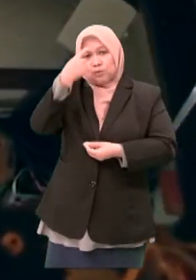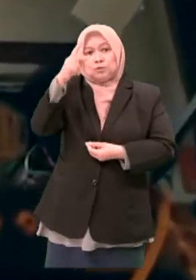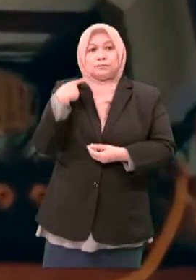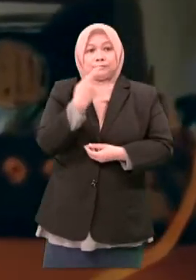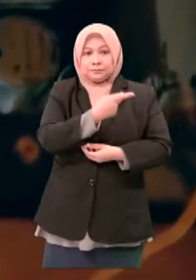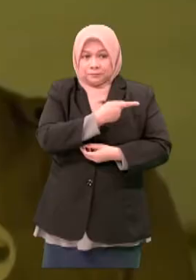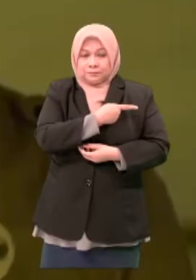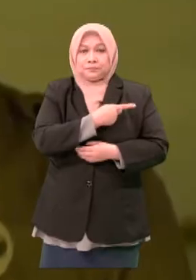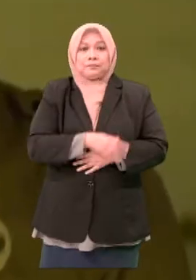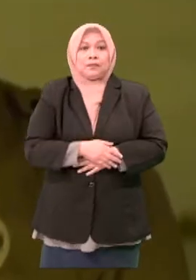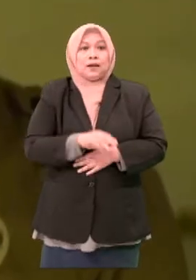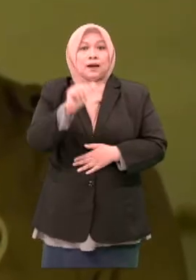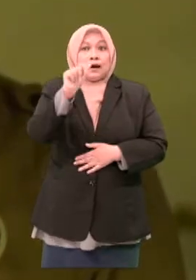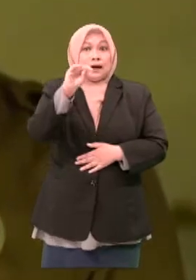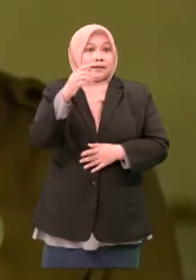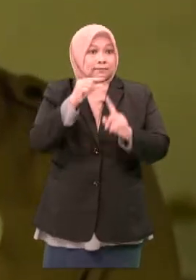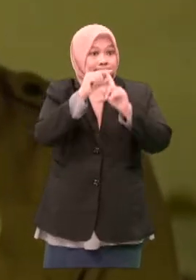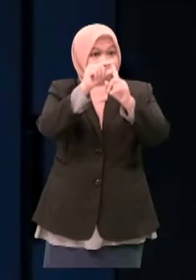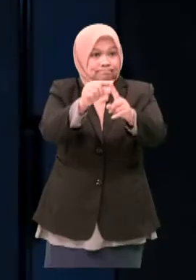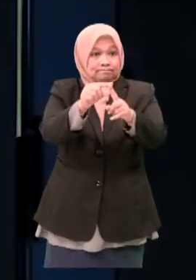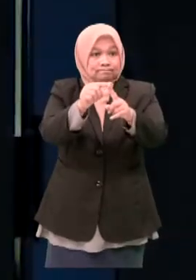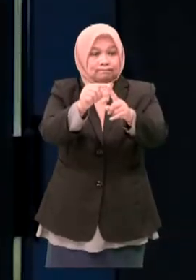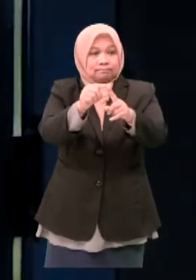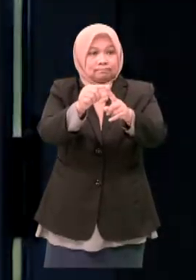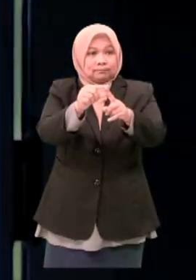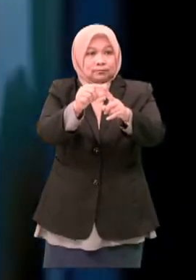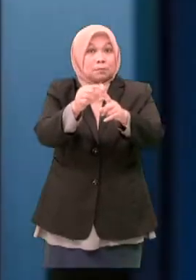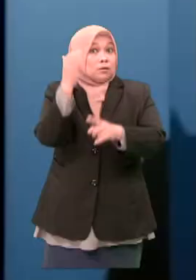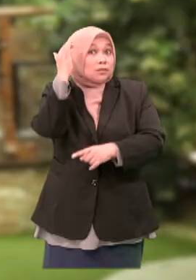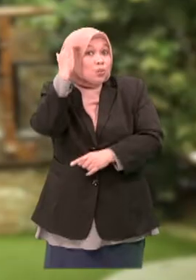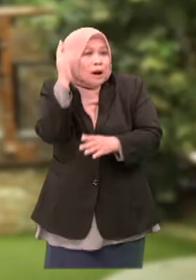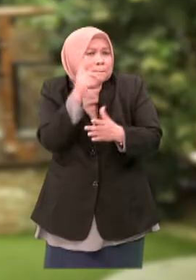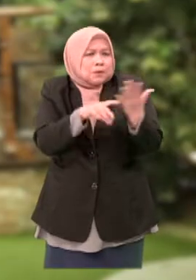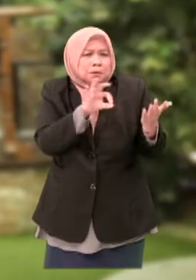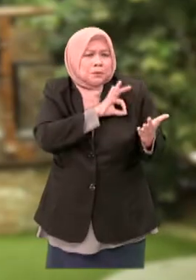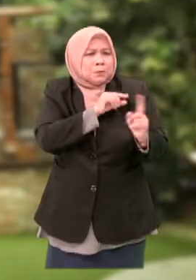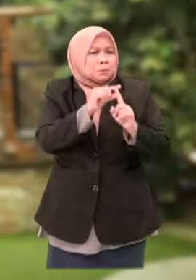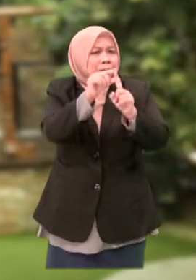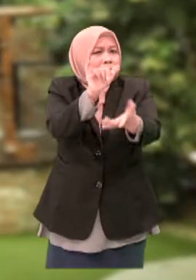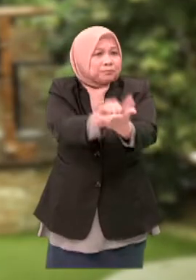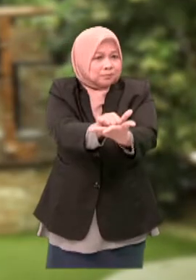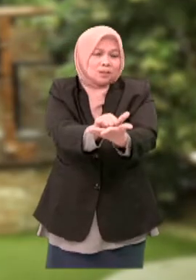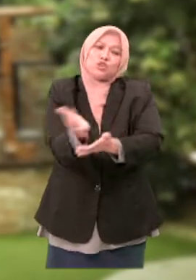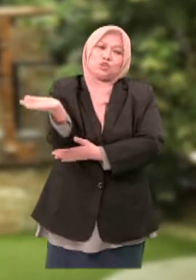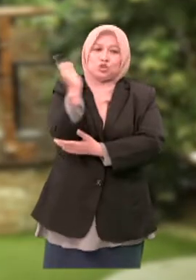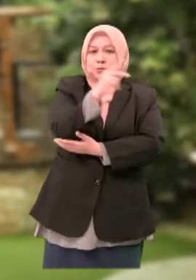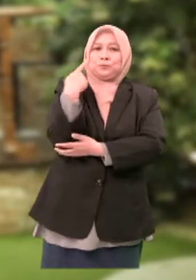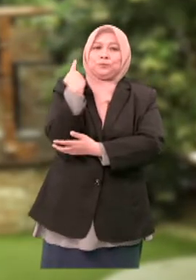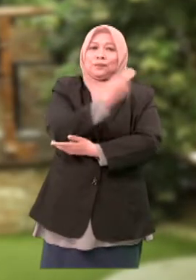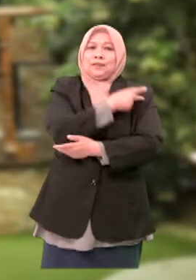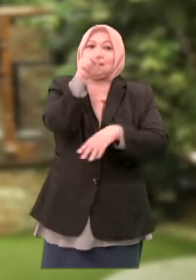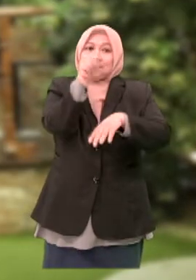Adam. Adam Joseph Hansanon Bintua. Nak tahu apakah pesanan itu? Jom kita